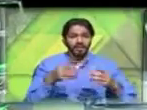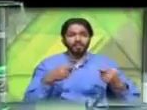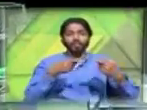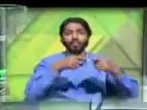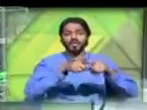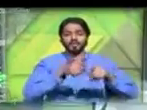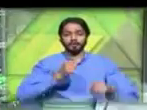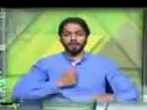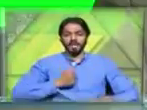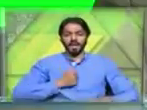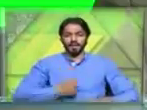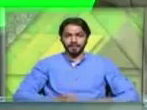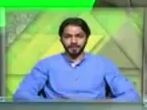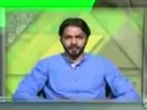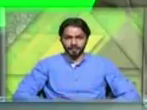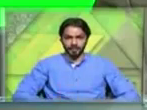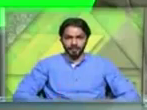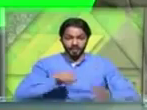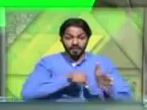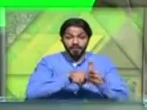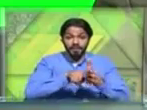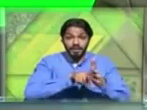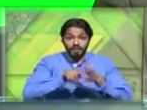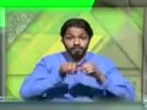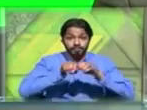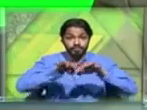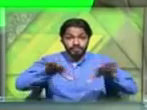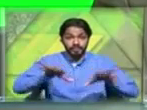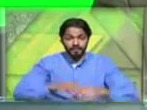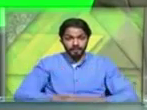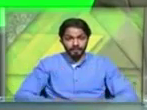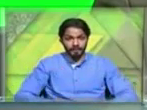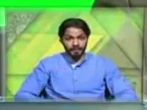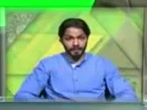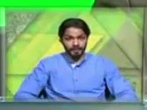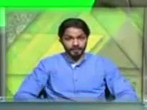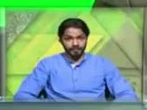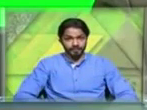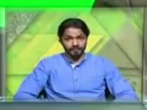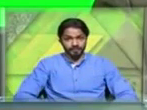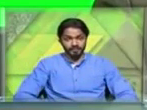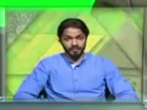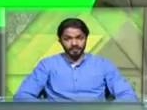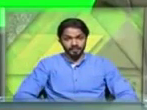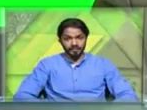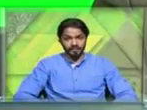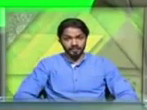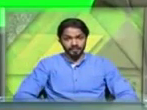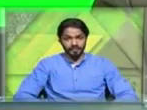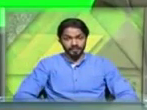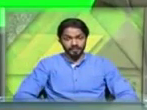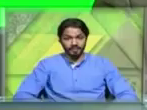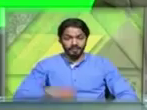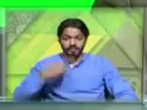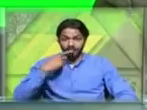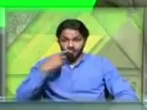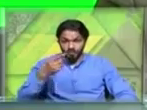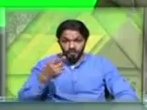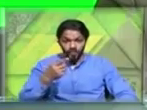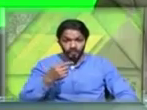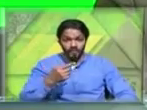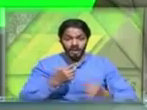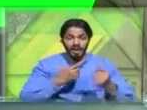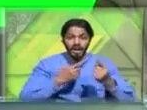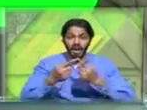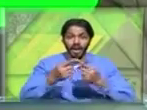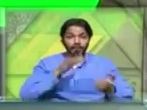الناس. جميل. يعني إذن لا ولاء ولا براء إلا لمن يحبون، ولا مولاة ولا معاداة